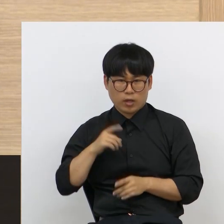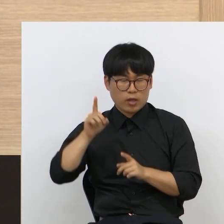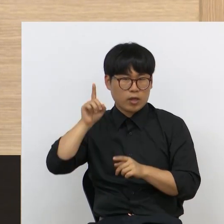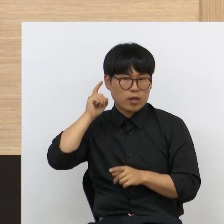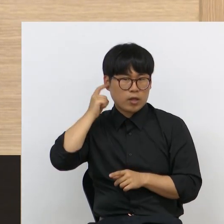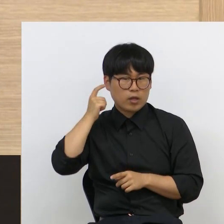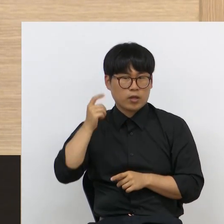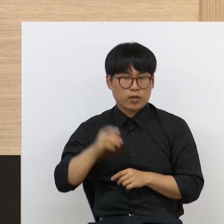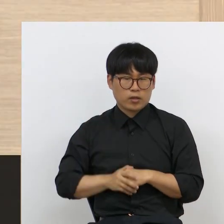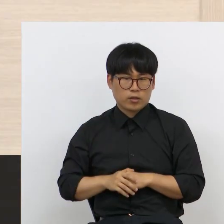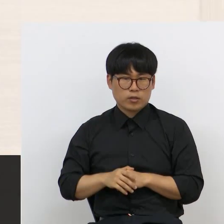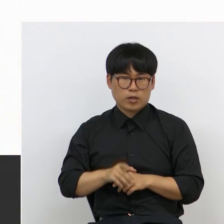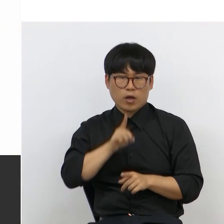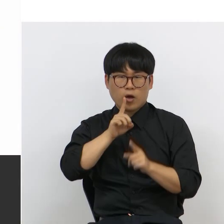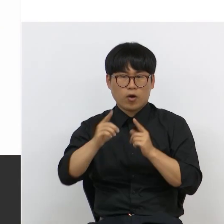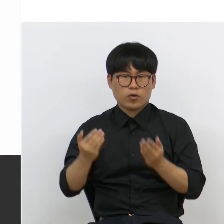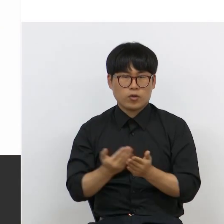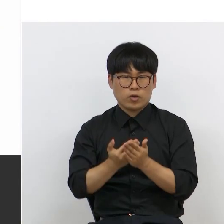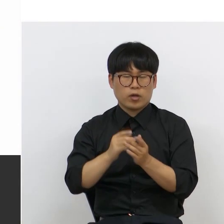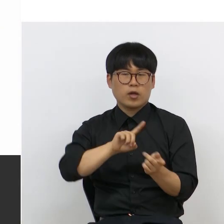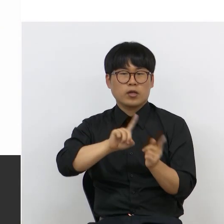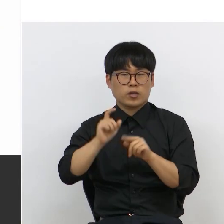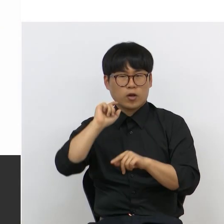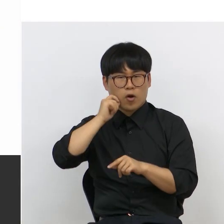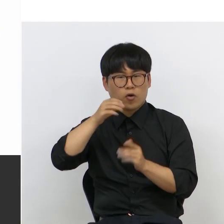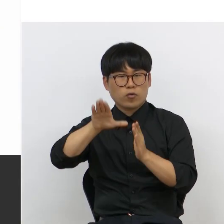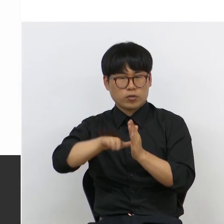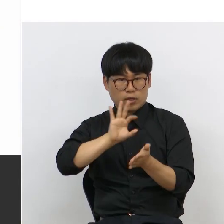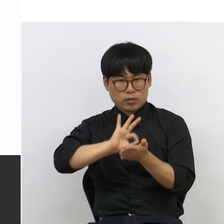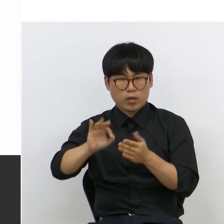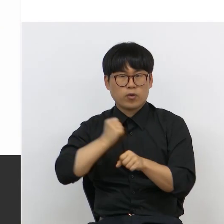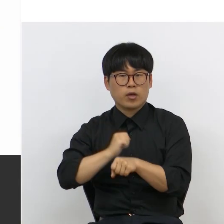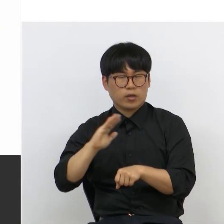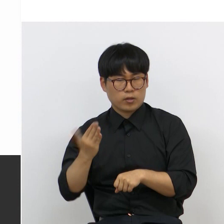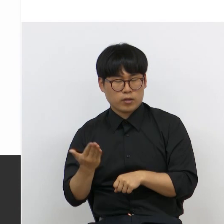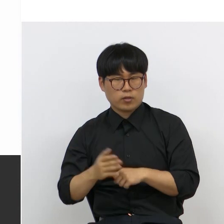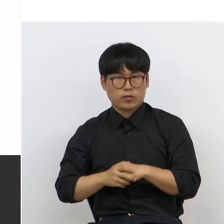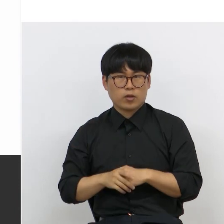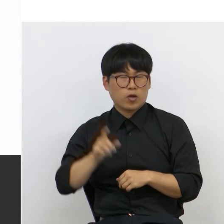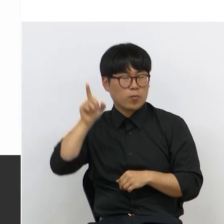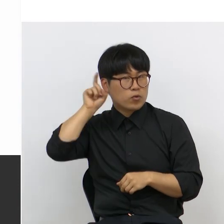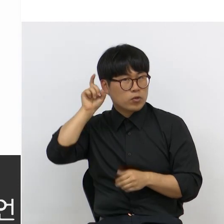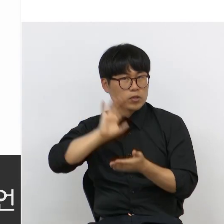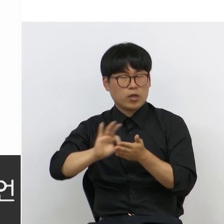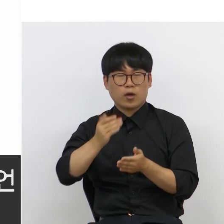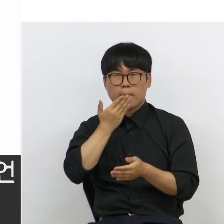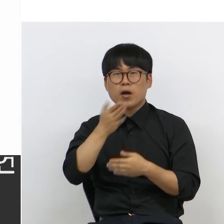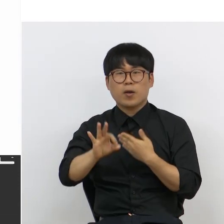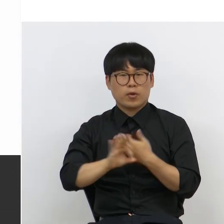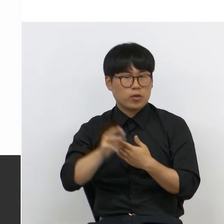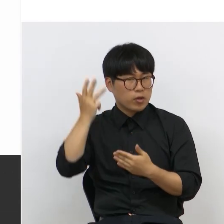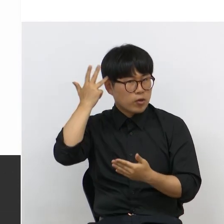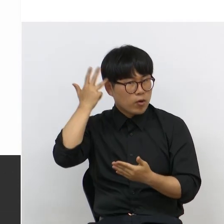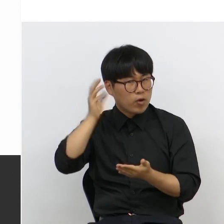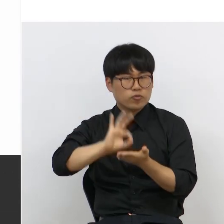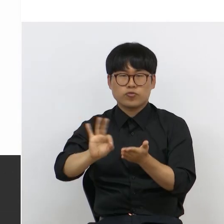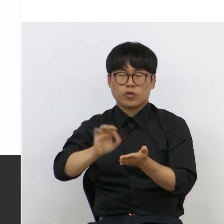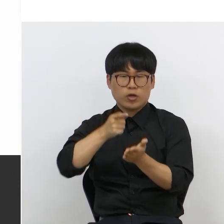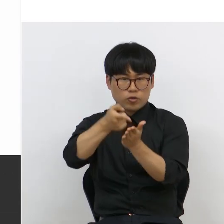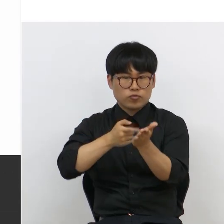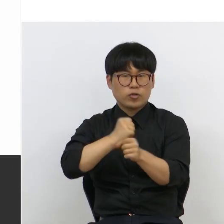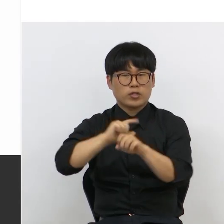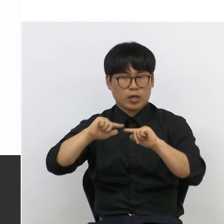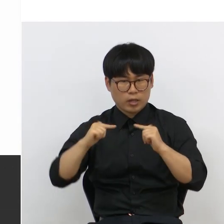어려운 그런 환자한테 선택해 주는 겁니다. 보청기로 되는 환자한테 해주진 않습니다. 특히 소아의 경우는